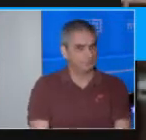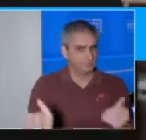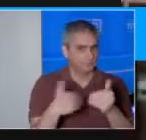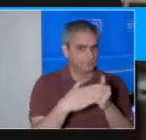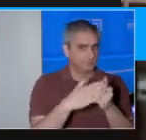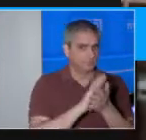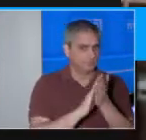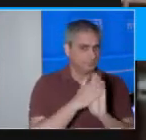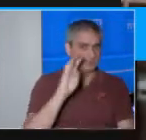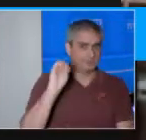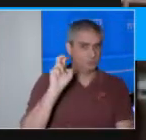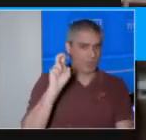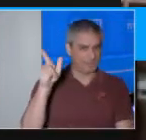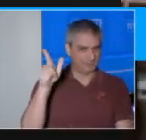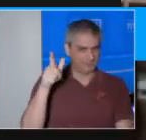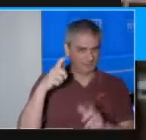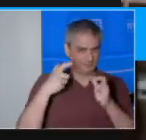בפני מנסור אבאס?